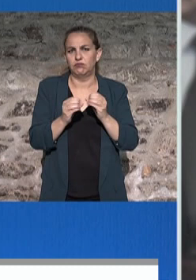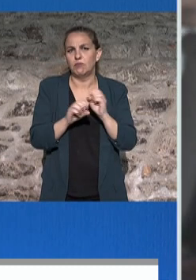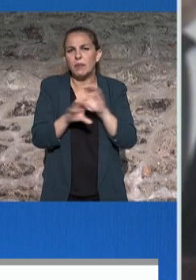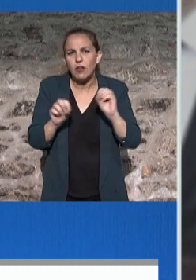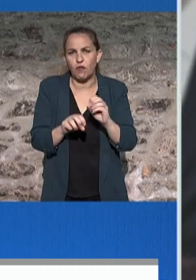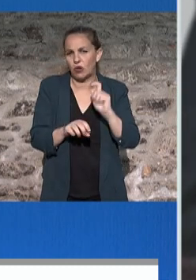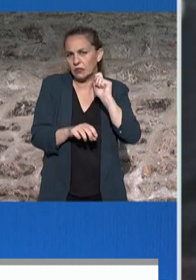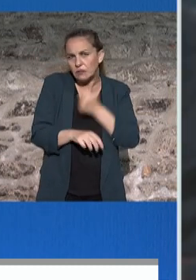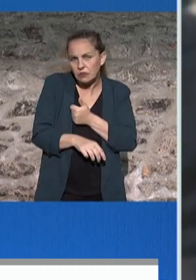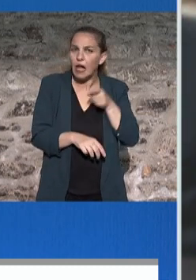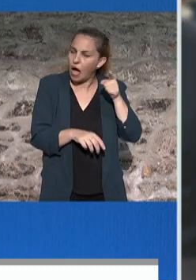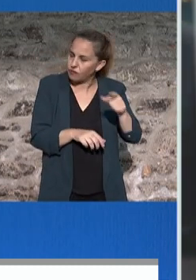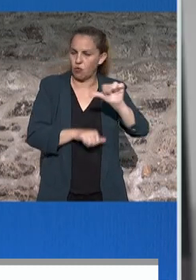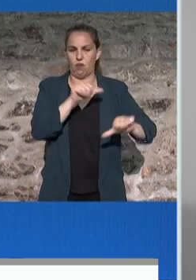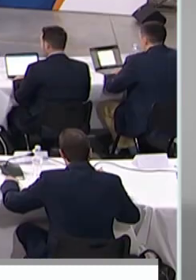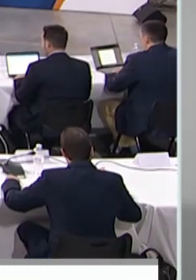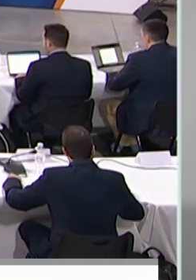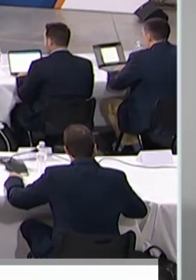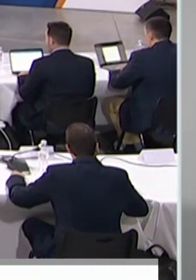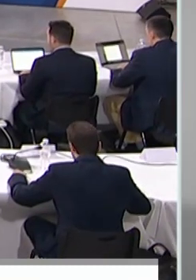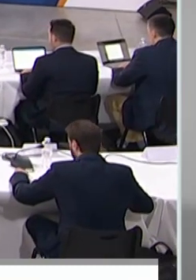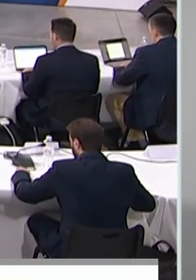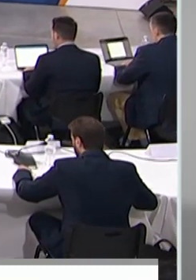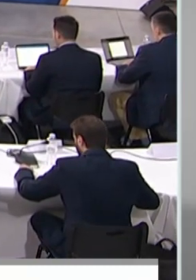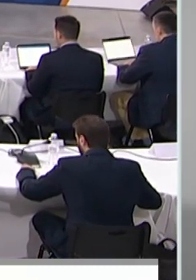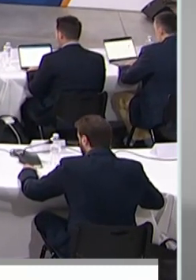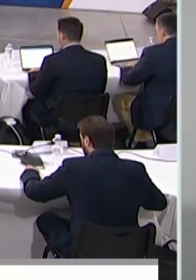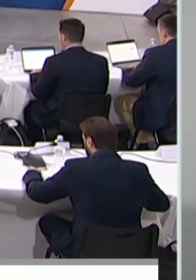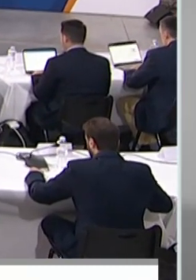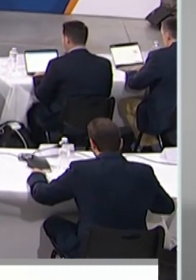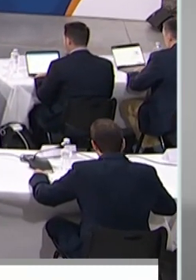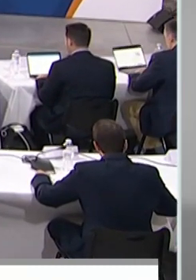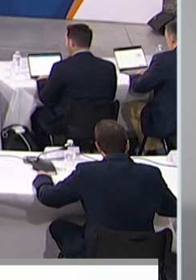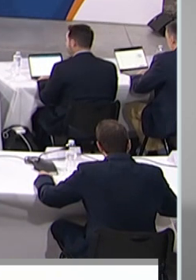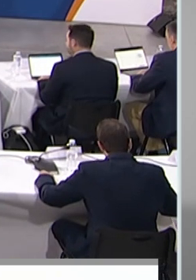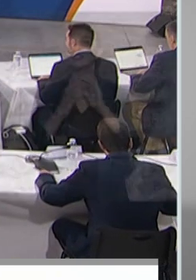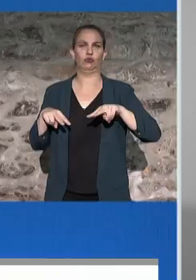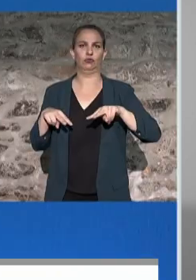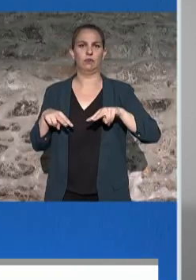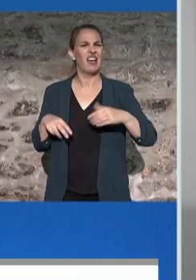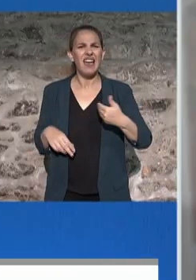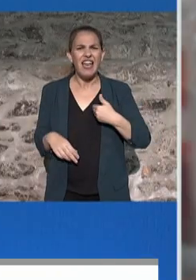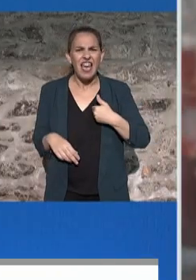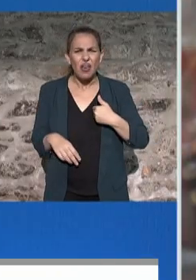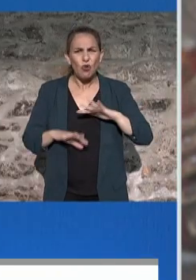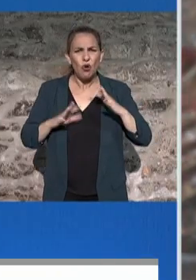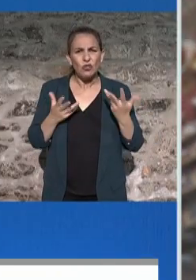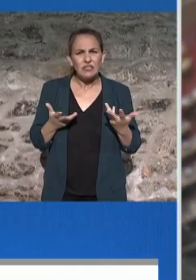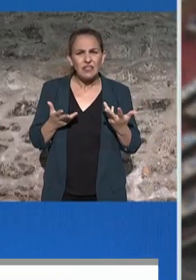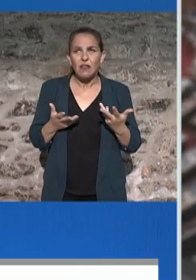είναι δύναμη προοδευτικού εξυγχρονισμού, όπως είπε, και σημείωσε μάλιστα πως σε μια ενδεχόμενη